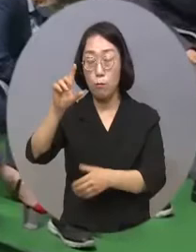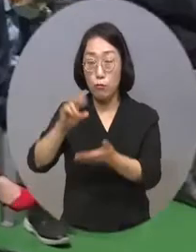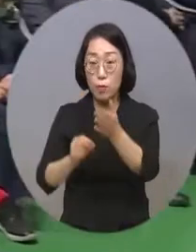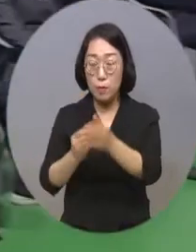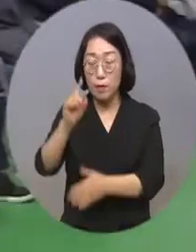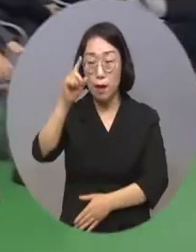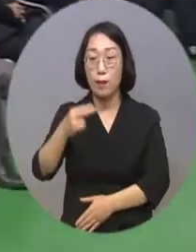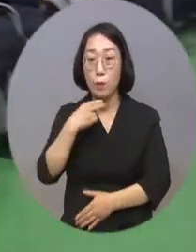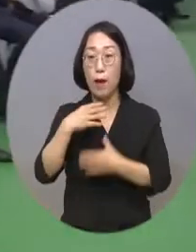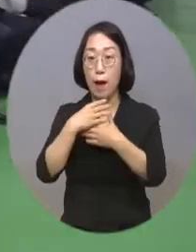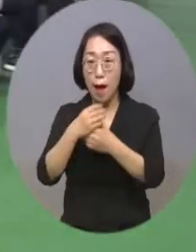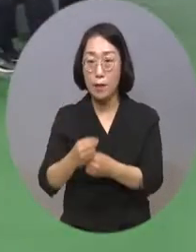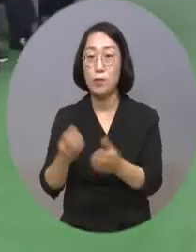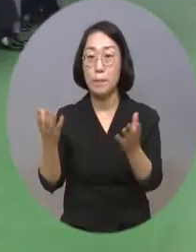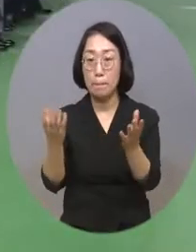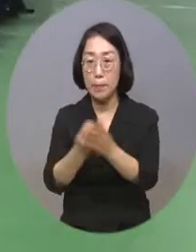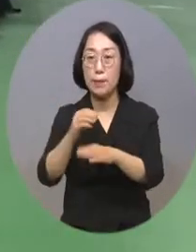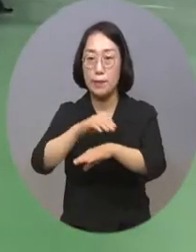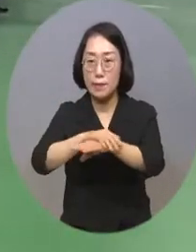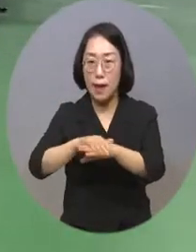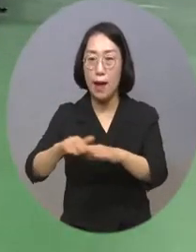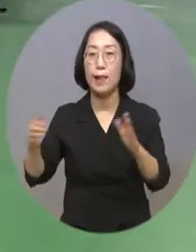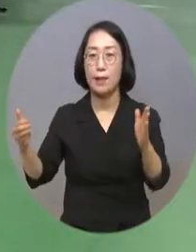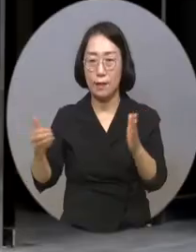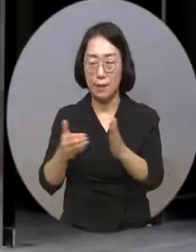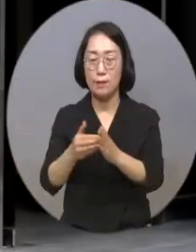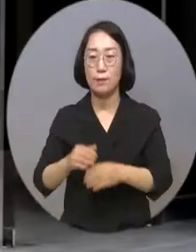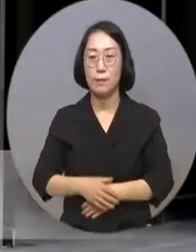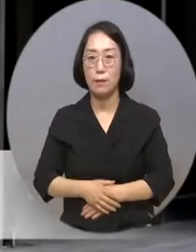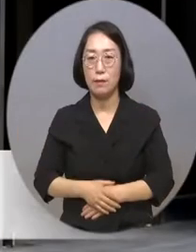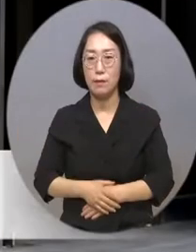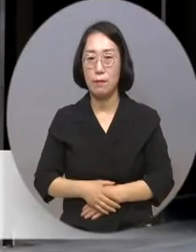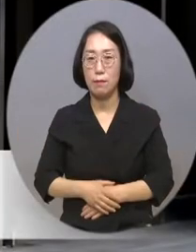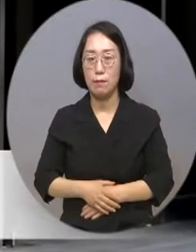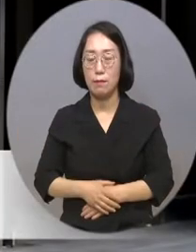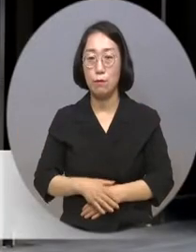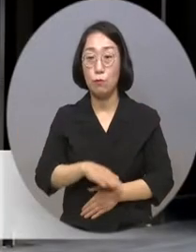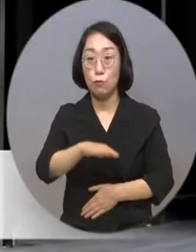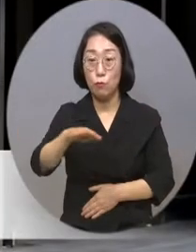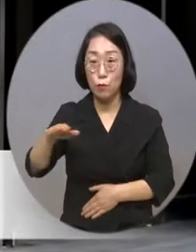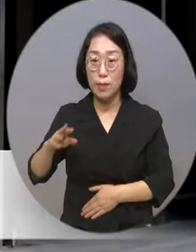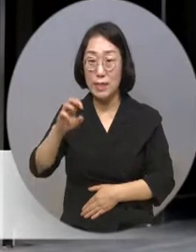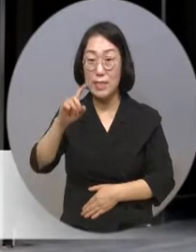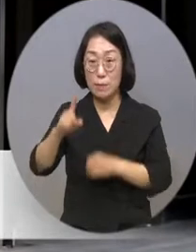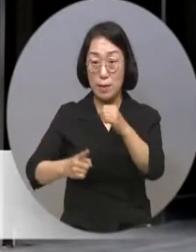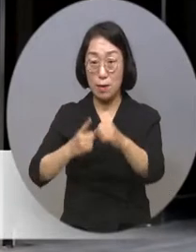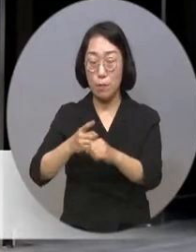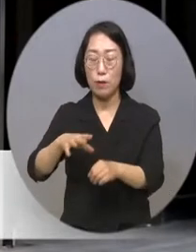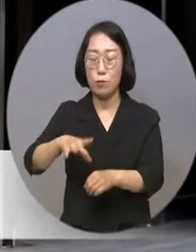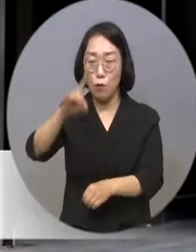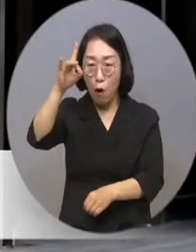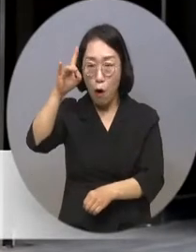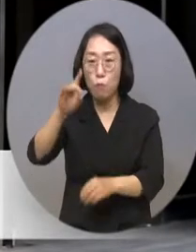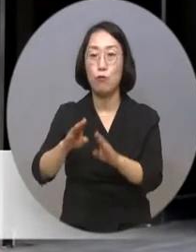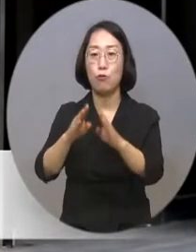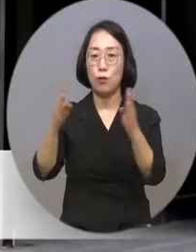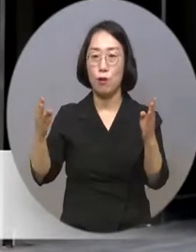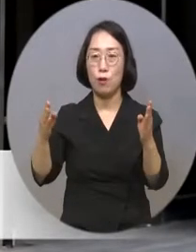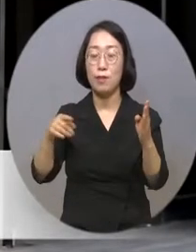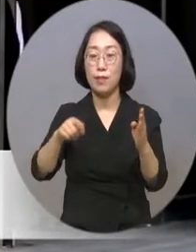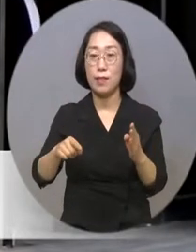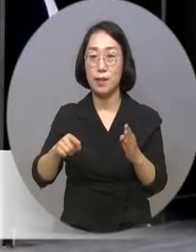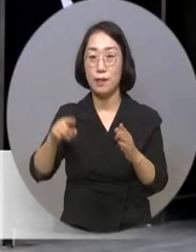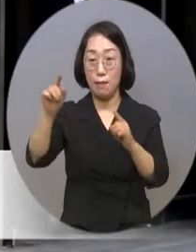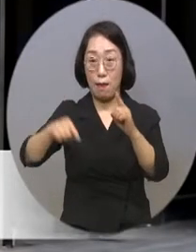발생하지 않은 안전한 대회를 치뤘습니다 춘천 실 은 21년 만에 처음으로 개최된 행사로써